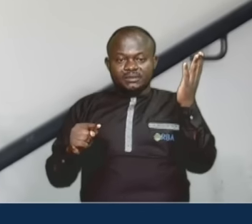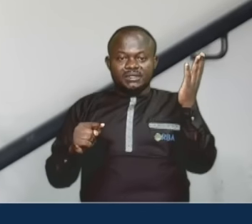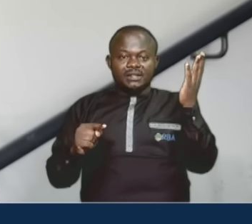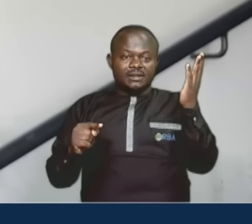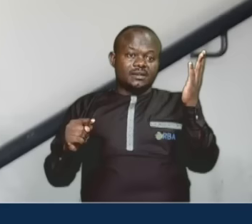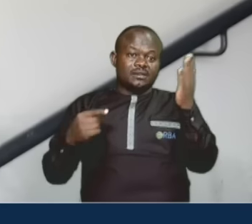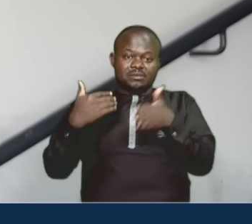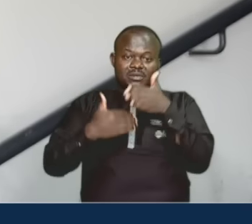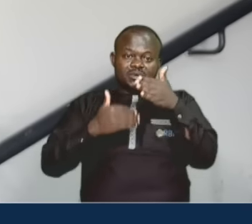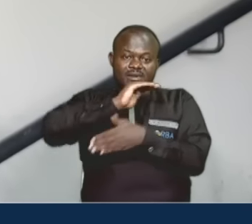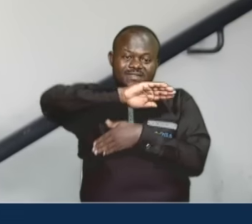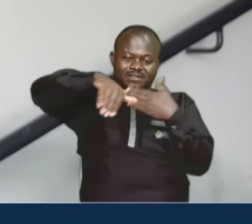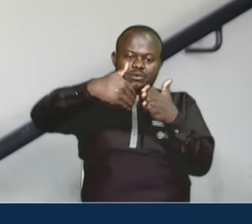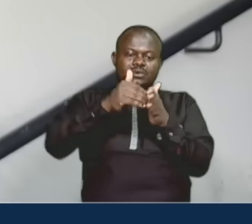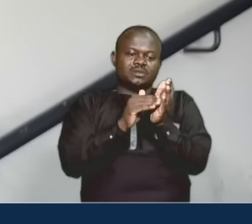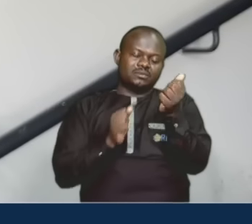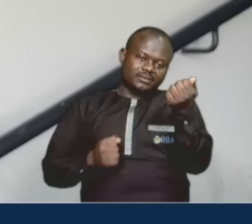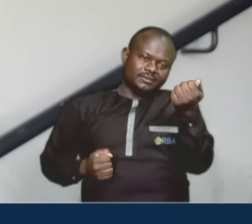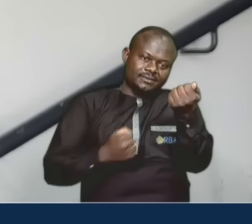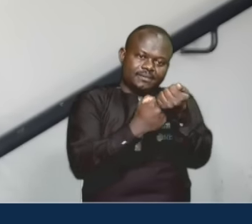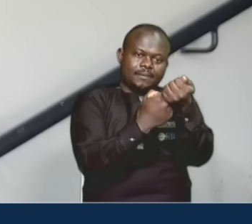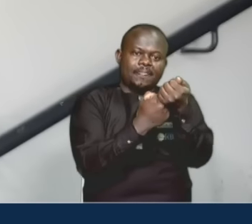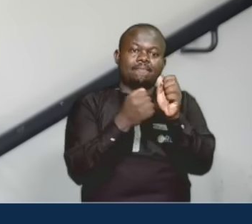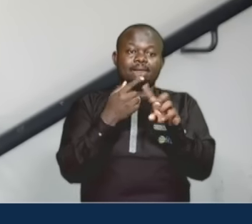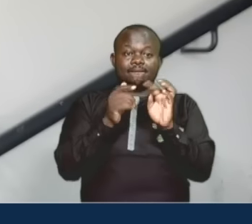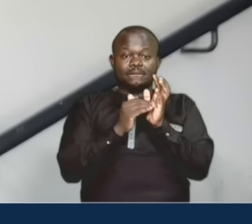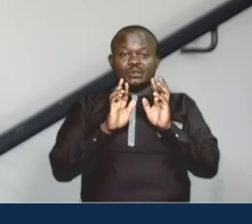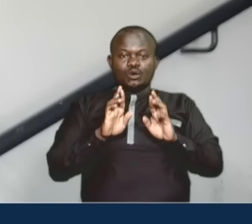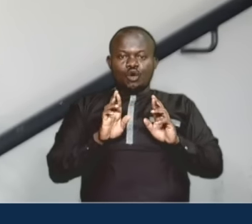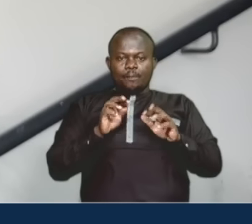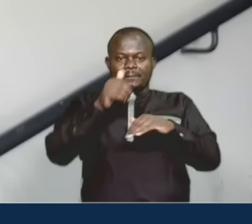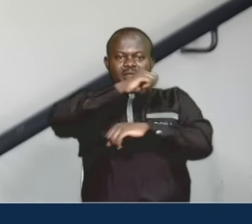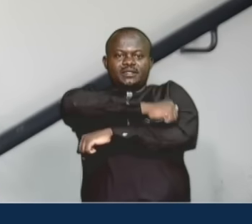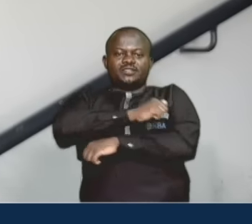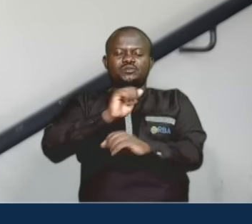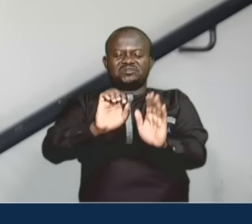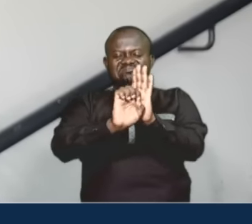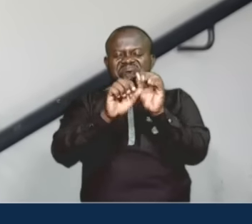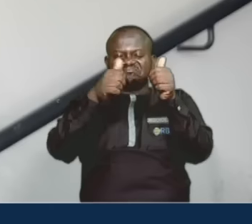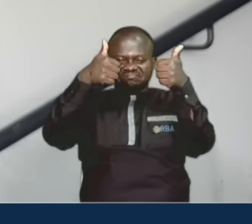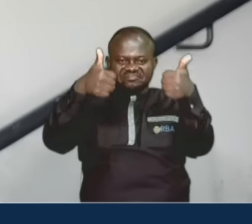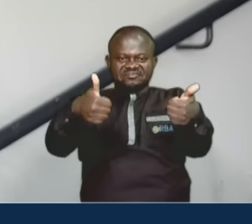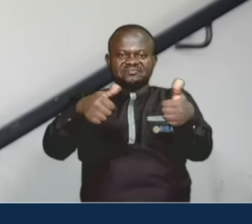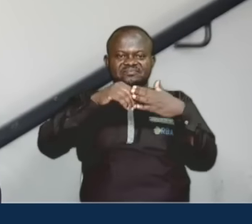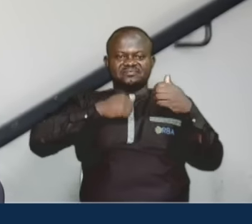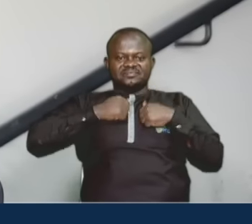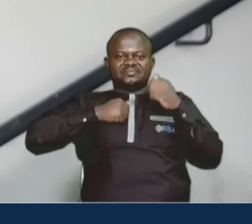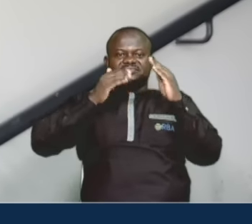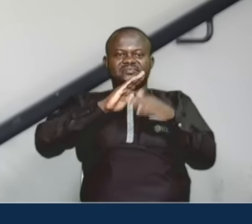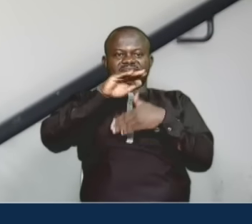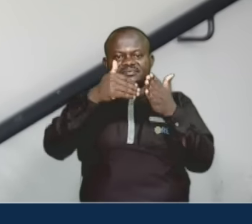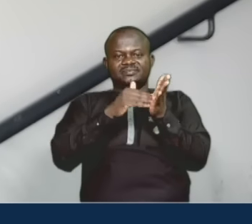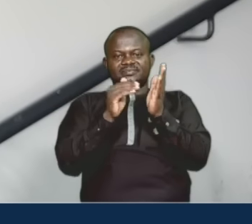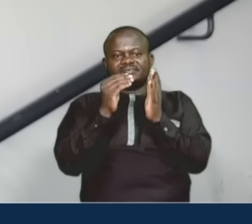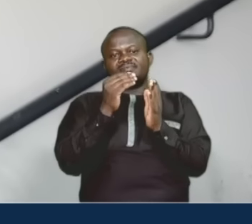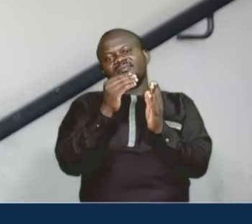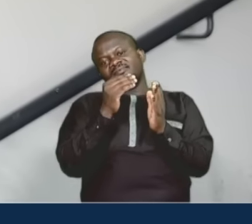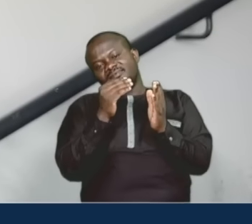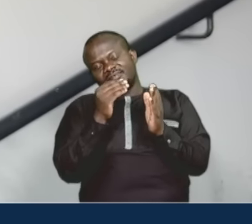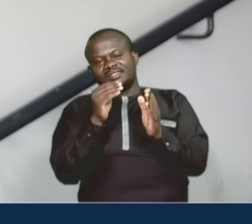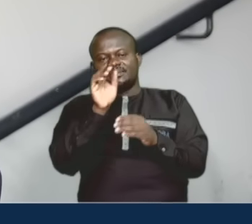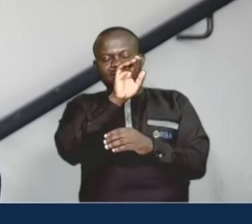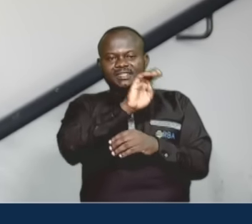baturi hafi no kudutera ingabo mu bitugu. Ndizera ko iri shuri ari icyitegererezo mu Rwanda ndetse no mu karere ka Afurika